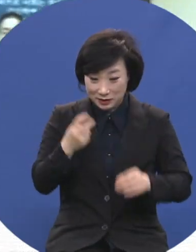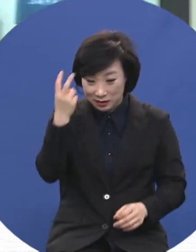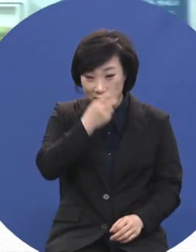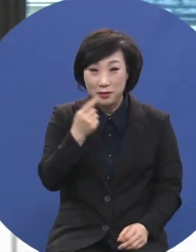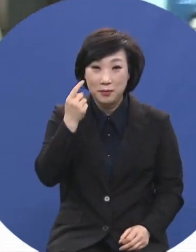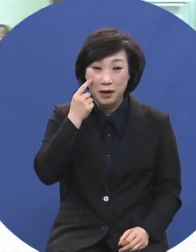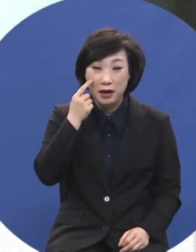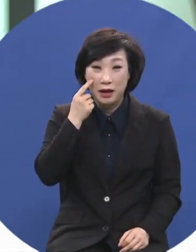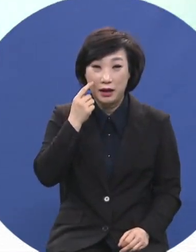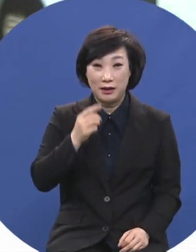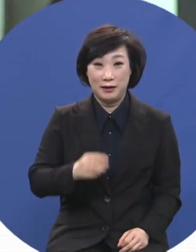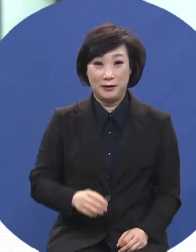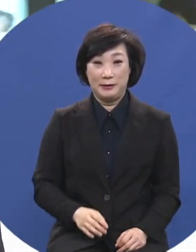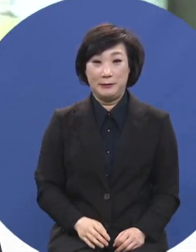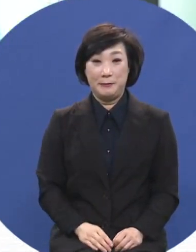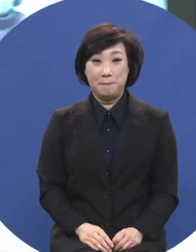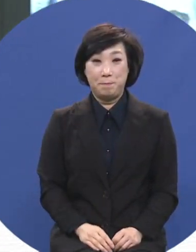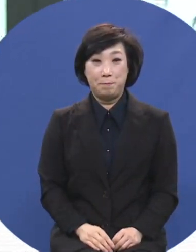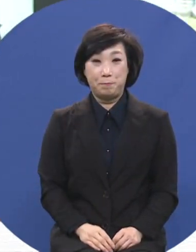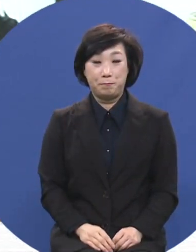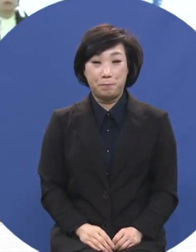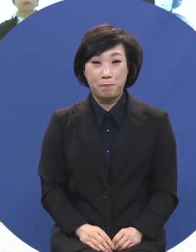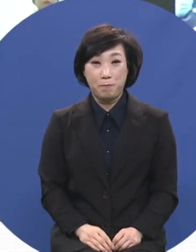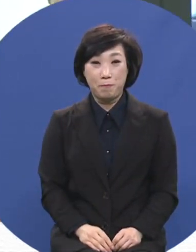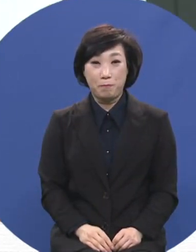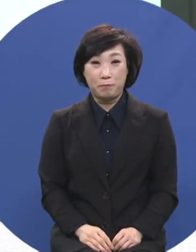경험도 있고 자료가 있냐고 묻는 겁니다.